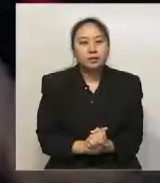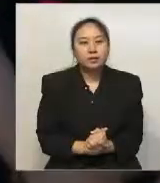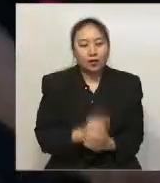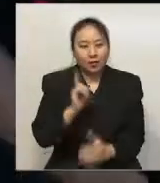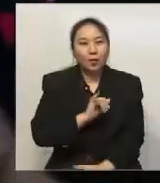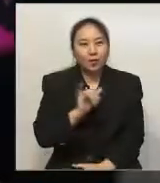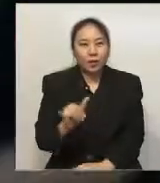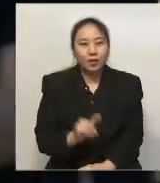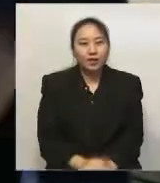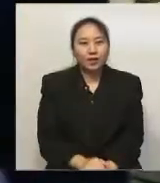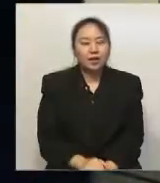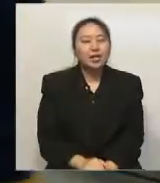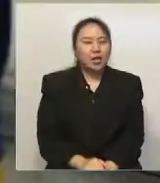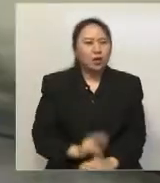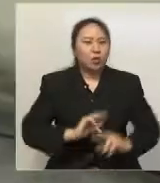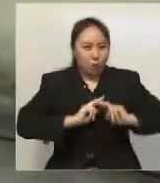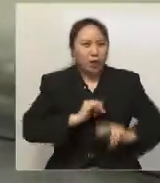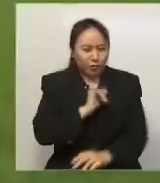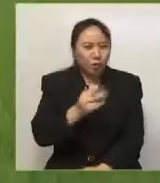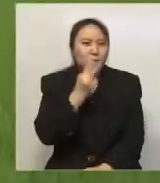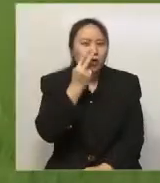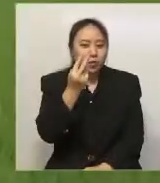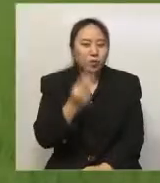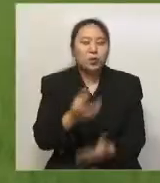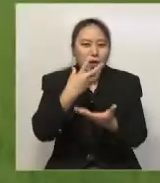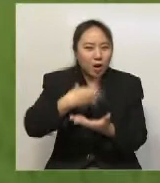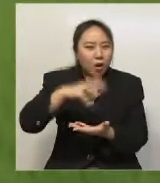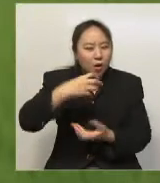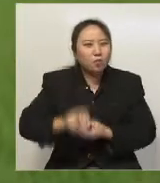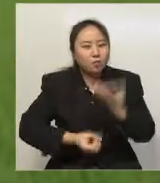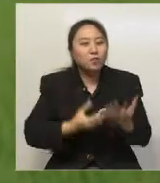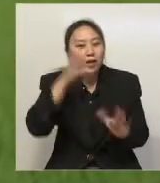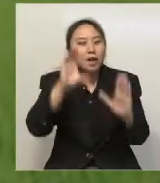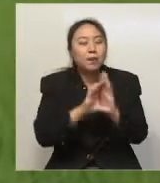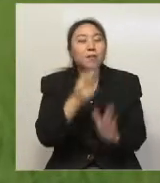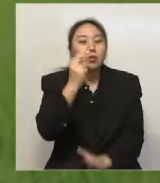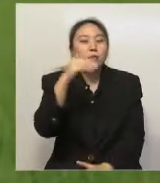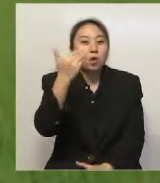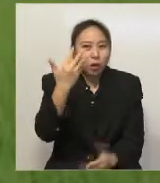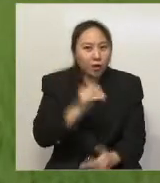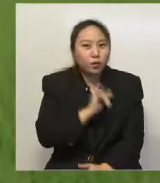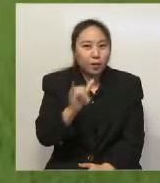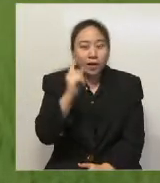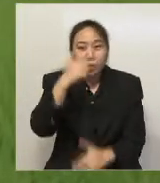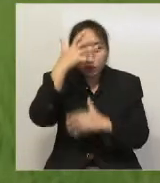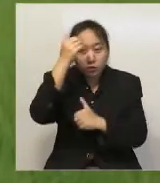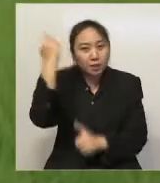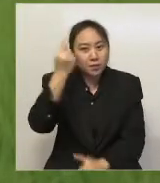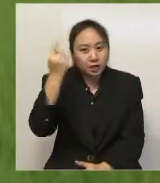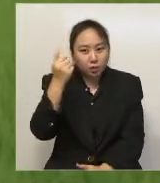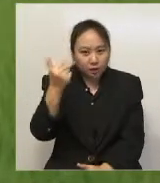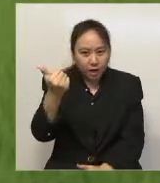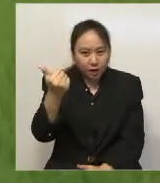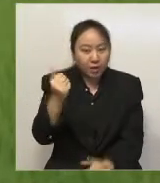ต้องไป ต้องไปเองนะคุณผู้ชมครับจะพูดถึงความสวยงามยังไงให้ดูภาพไปก่อนแล้วกันนะครับสำหรับคุณผู้ชมที่สนใจไปเที่ยวกันได้